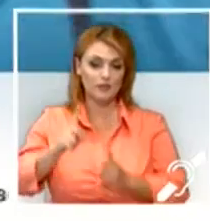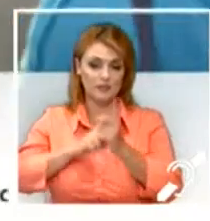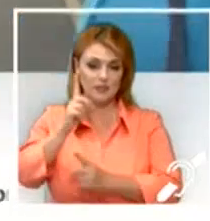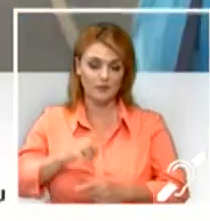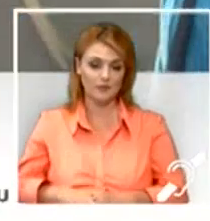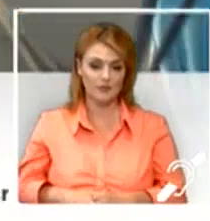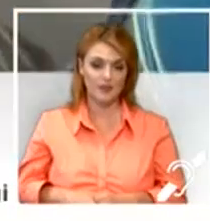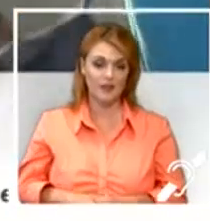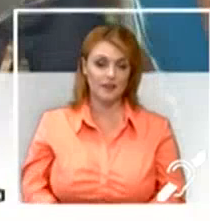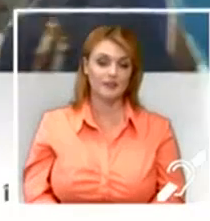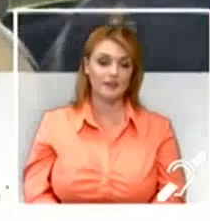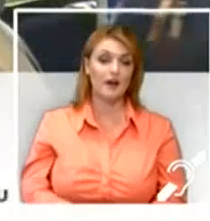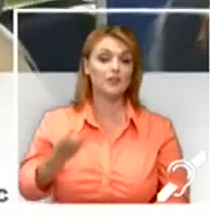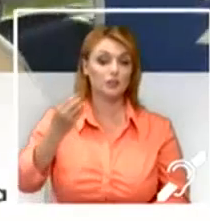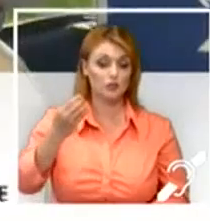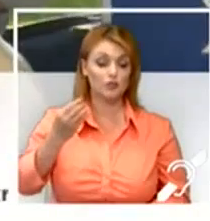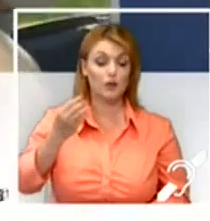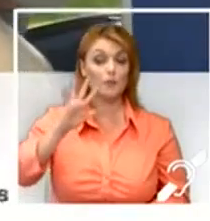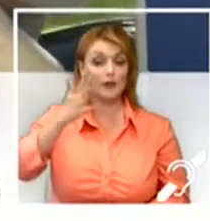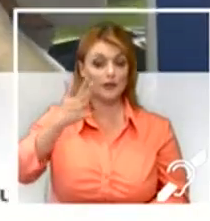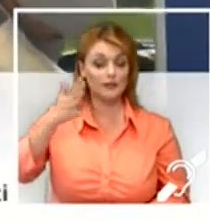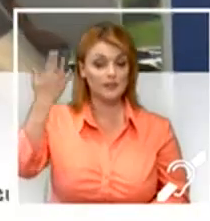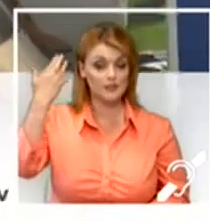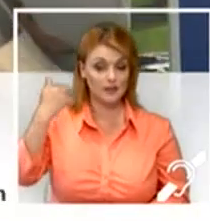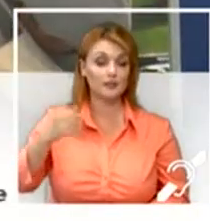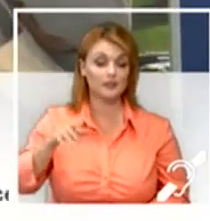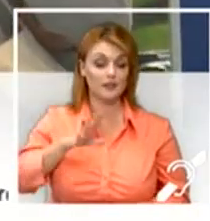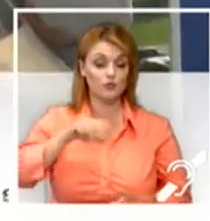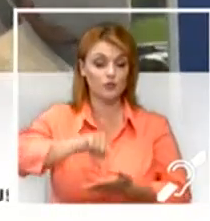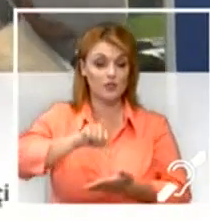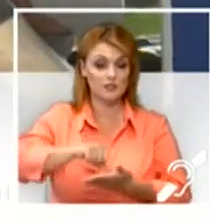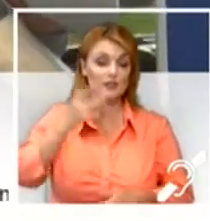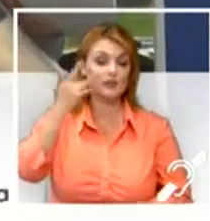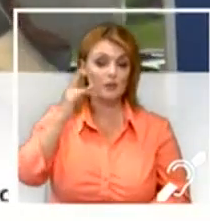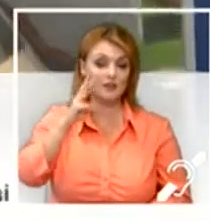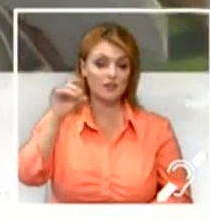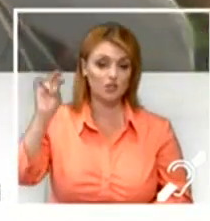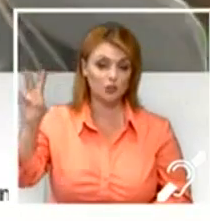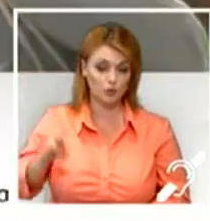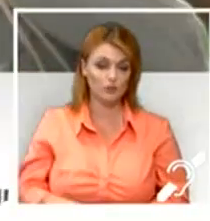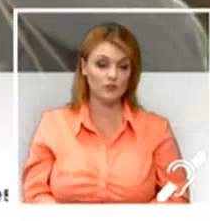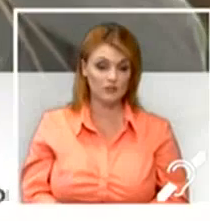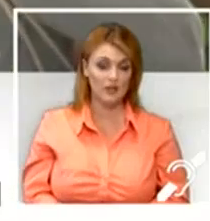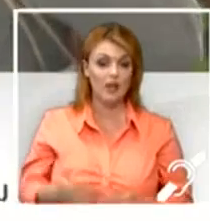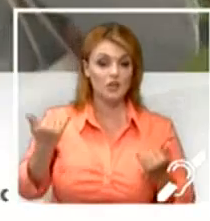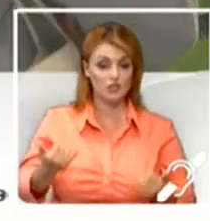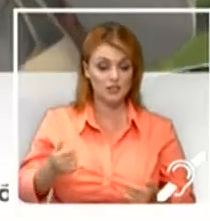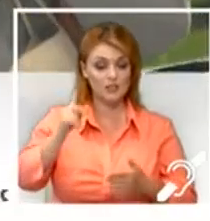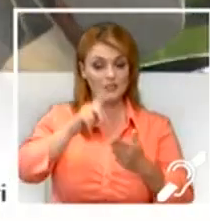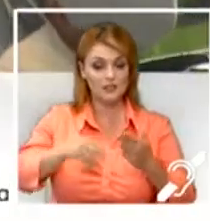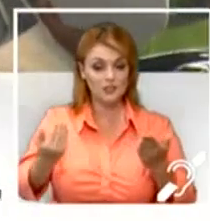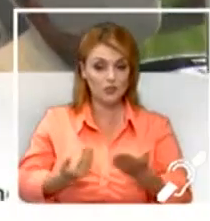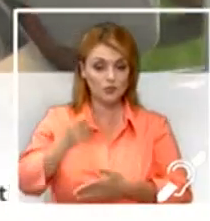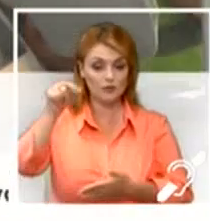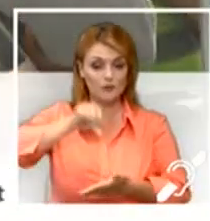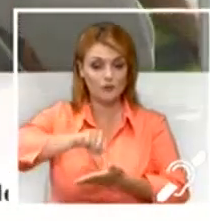întâmple. Sferfinalistă la Washington, acum 5 ani, Halep a ales să joace din nou în capitala Statelor Unite, primul dintre cele 3 concursuri pregătitoare